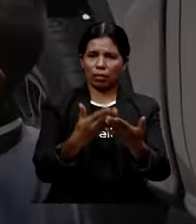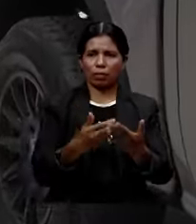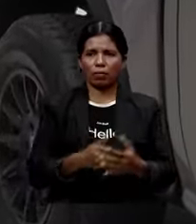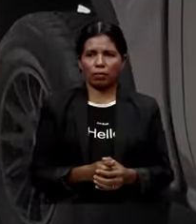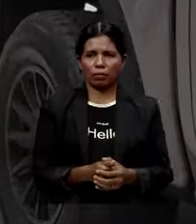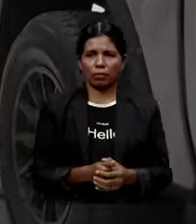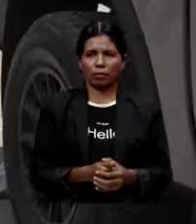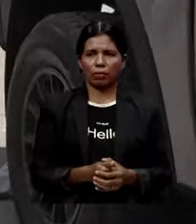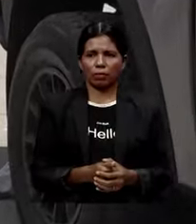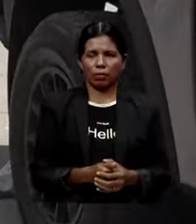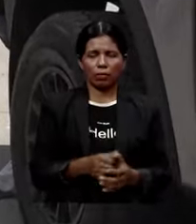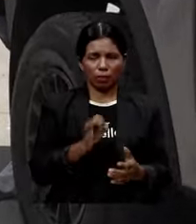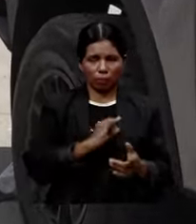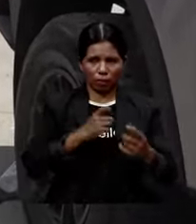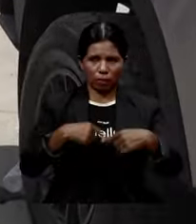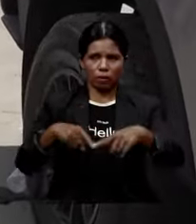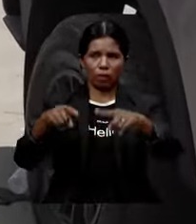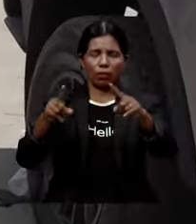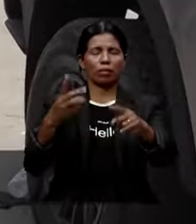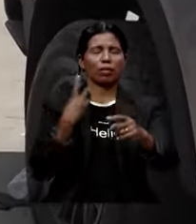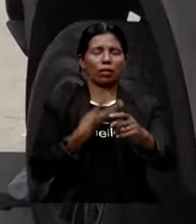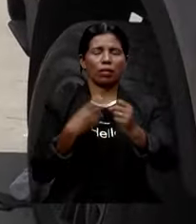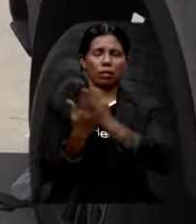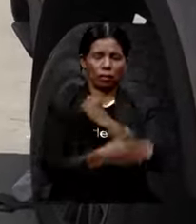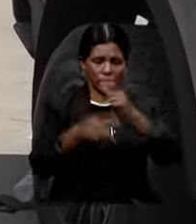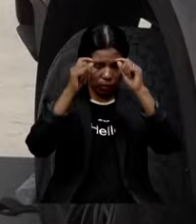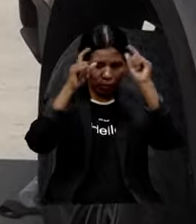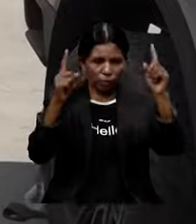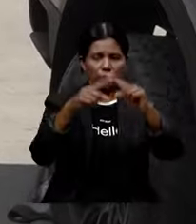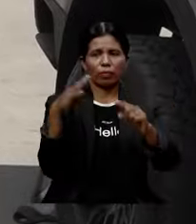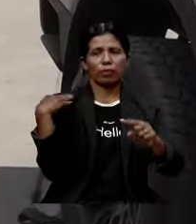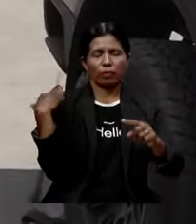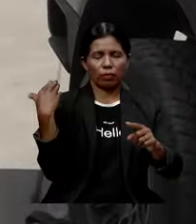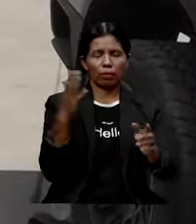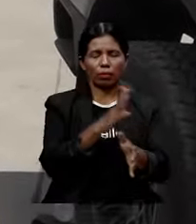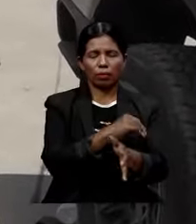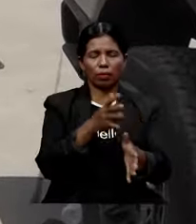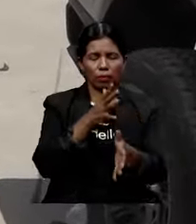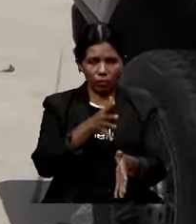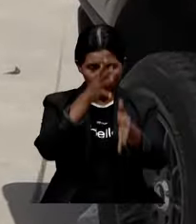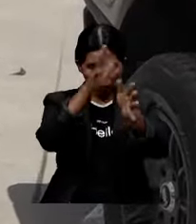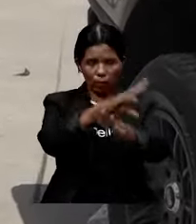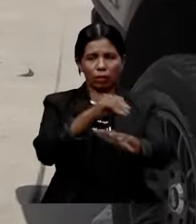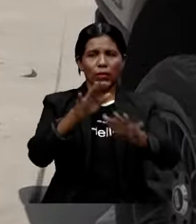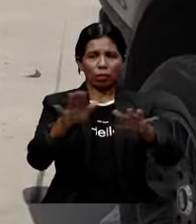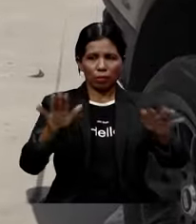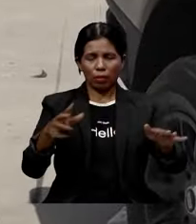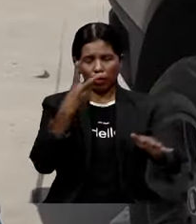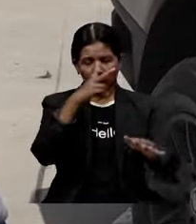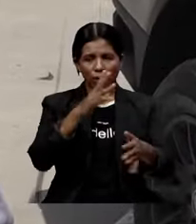Bahau, bah, rai tanah rai Timor, bah Zobe, no bah katuas, no bah labari sira. Hari malu